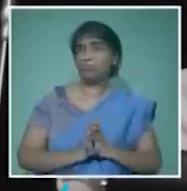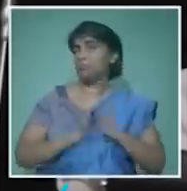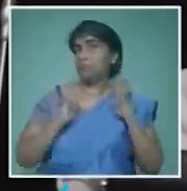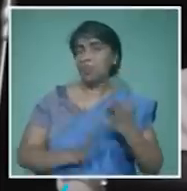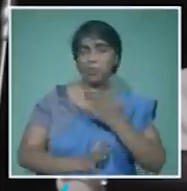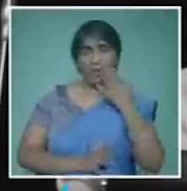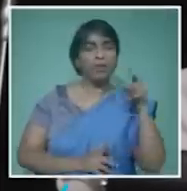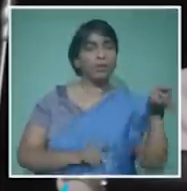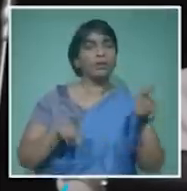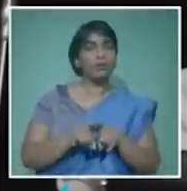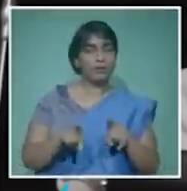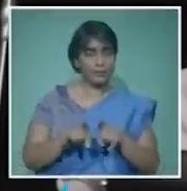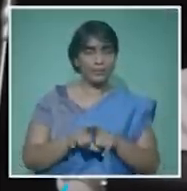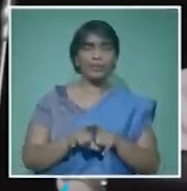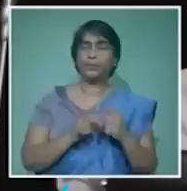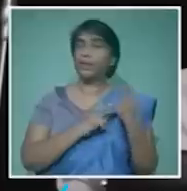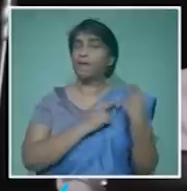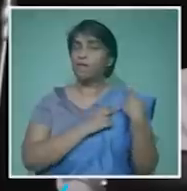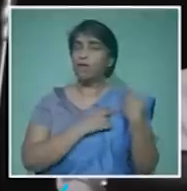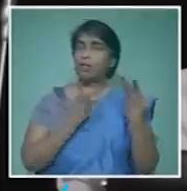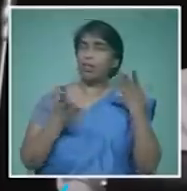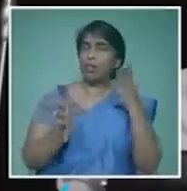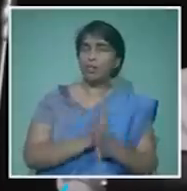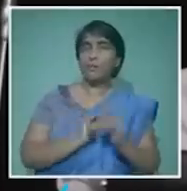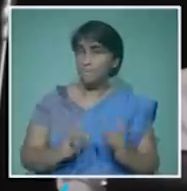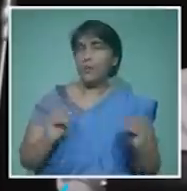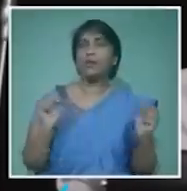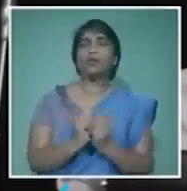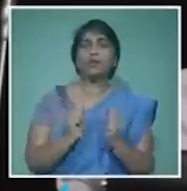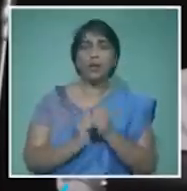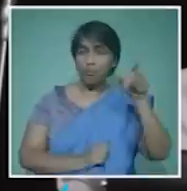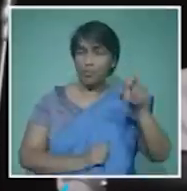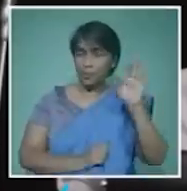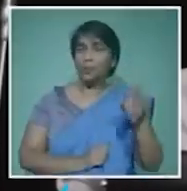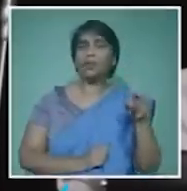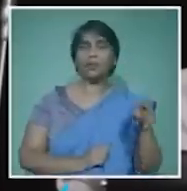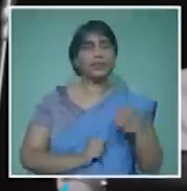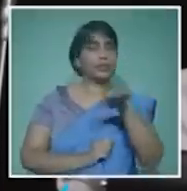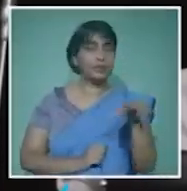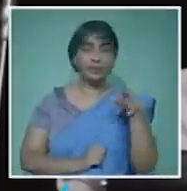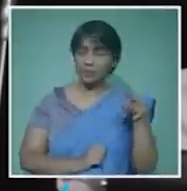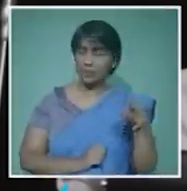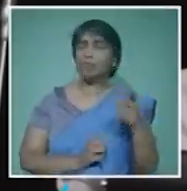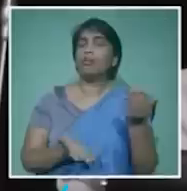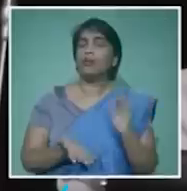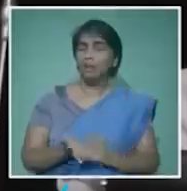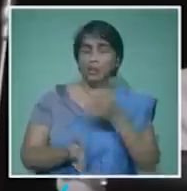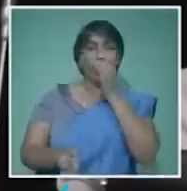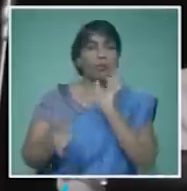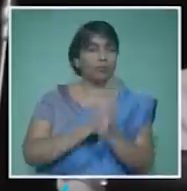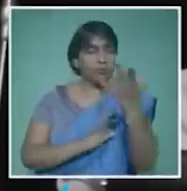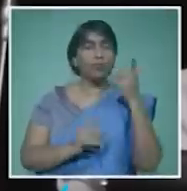සංවේදී. ඒක නිසා මේ වගේ වගකීමෙන් තොර දුෂ්ට පාපිෂ්ඨ මිනිස්සු විසින් මේ සමාජය නැවතත් ගිනි